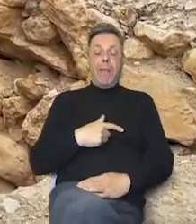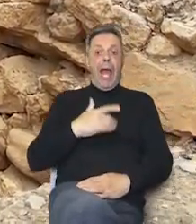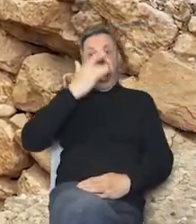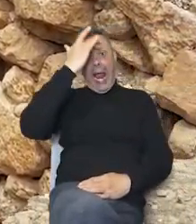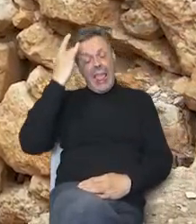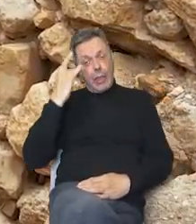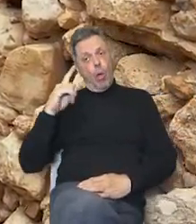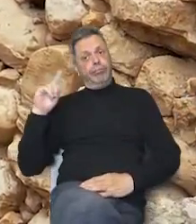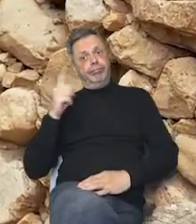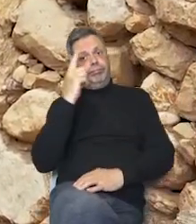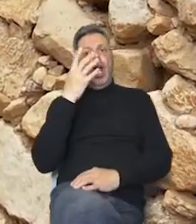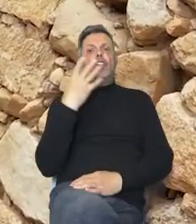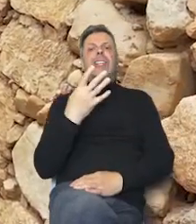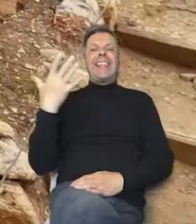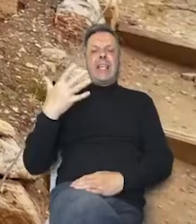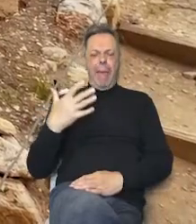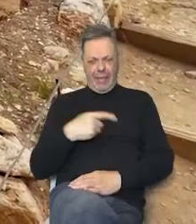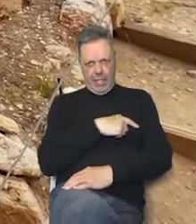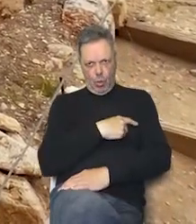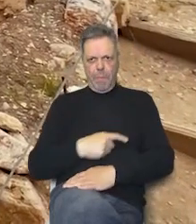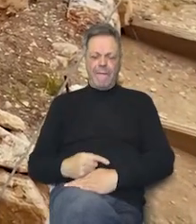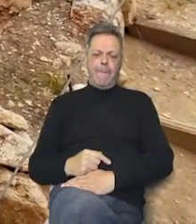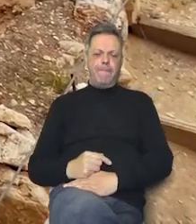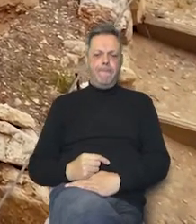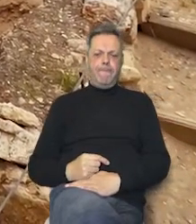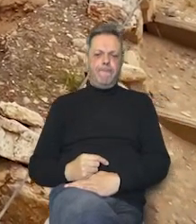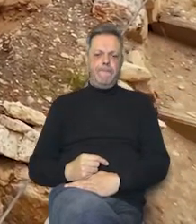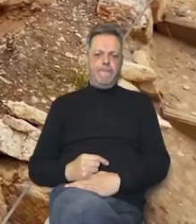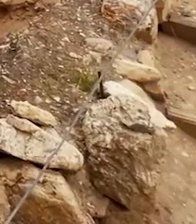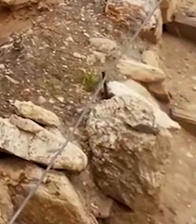zna doseći i 45 stupnjeva.